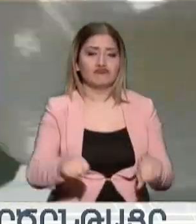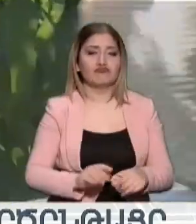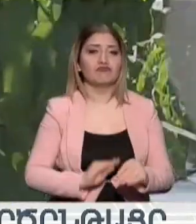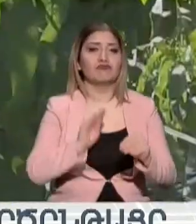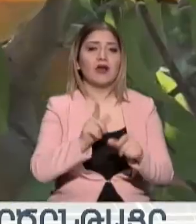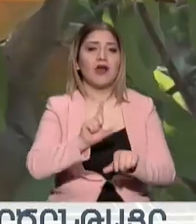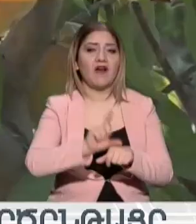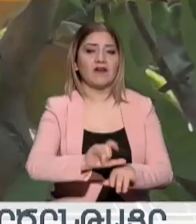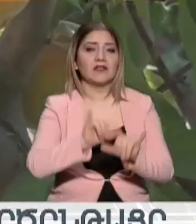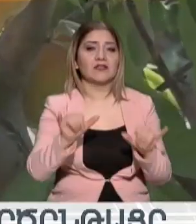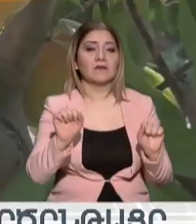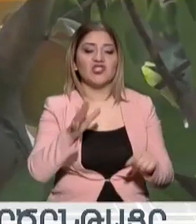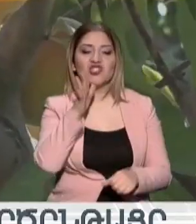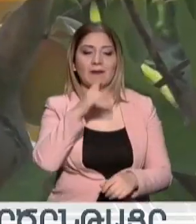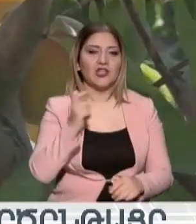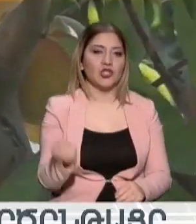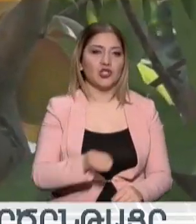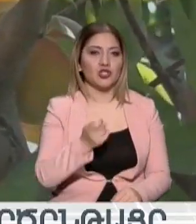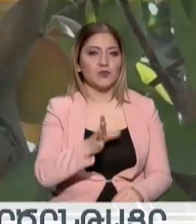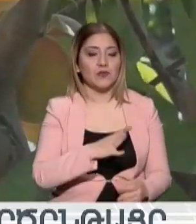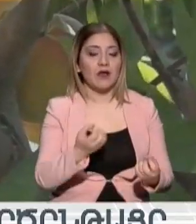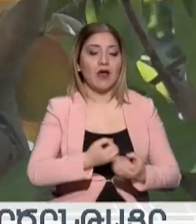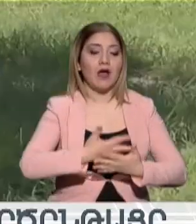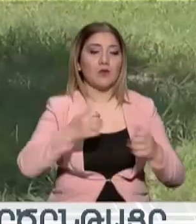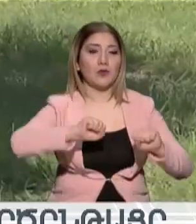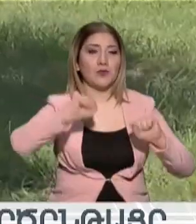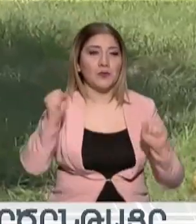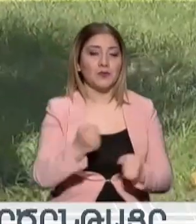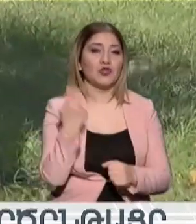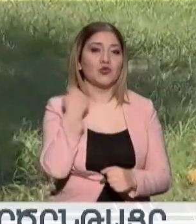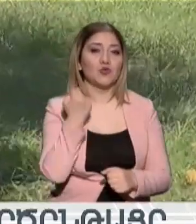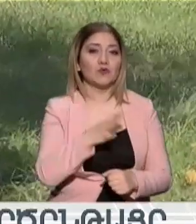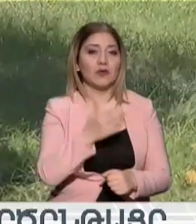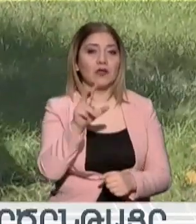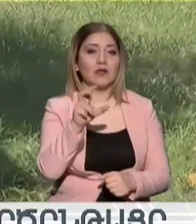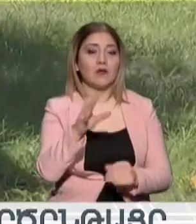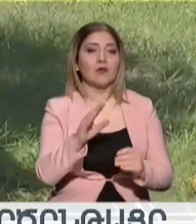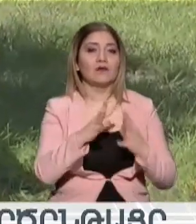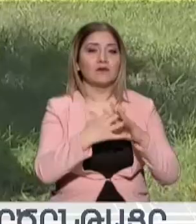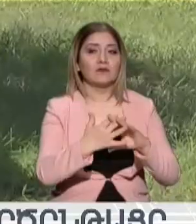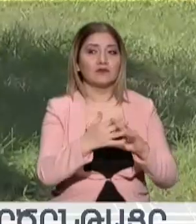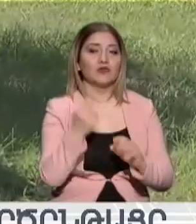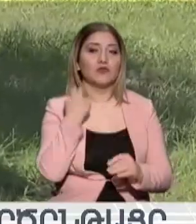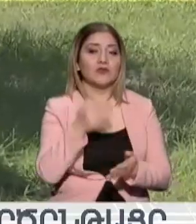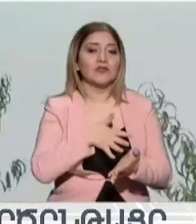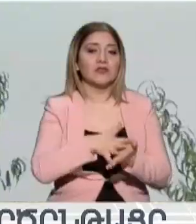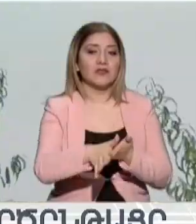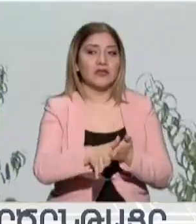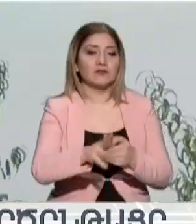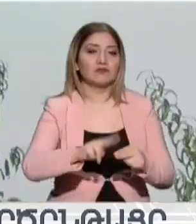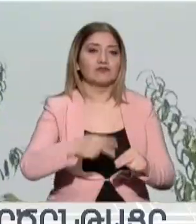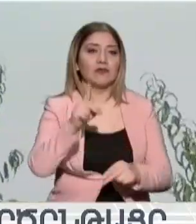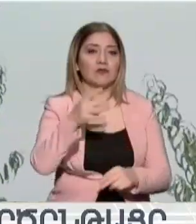ասում է փոխնախարարը, ուղղակի ժամկետներ կարճ։ Գարնանային ցրտարարությունից տուժել էր 300 տնտեսություն, ծախսի դիմաց